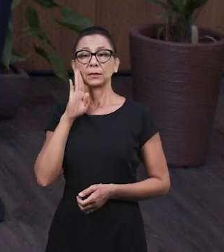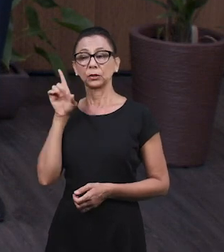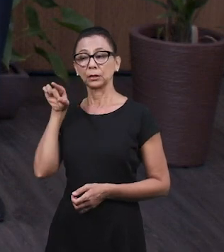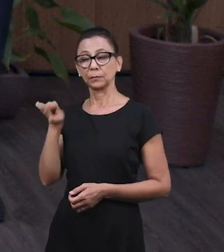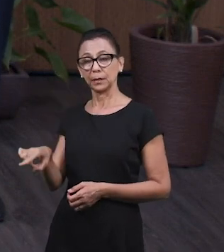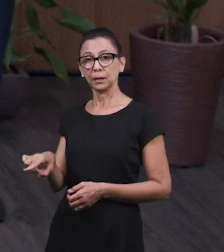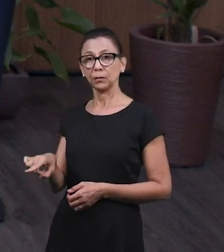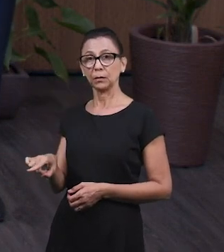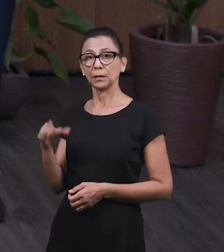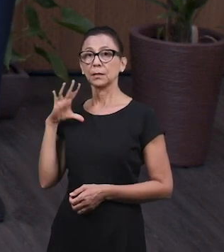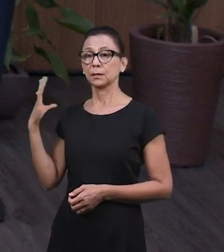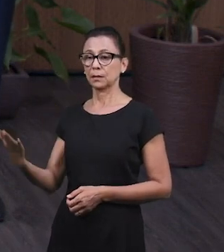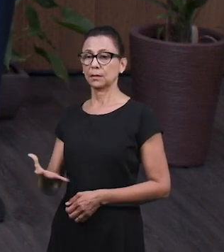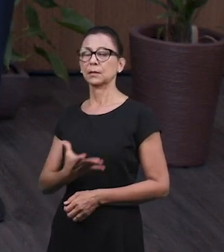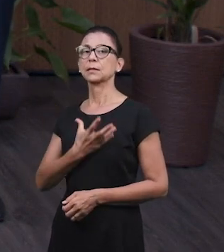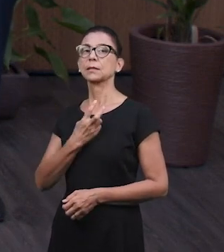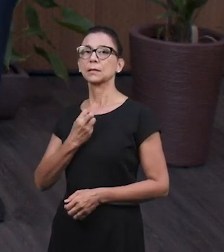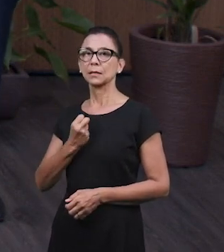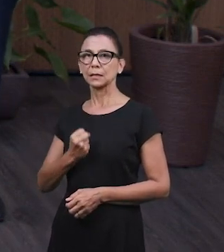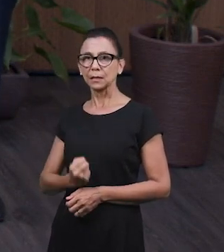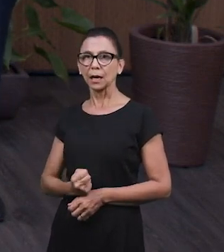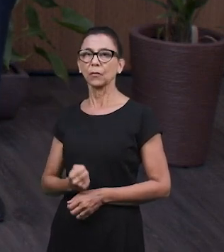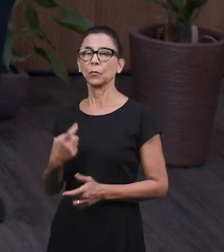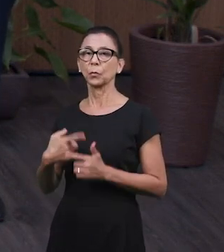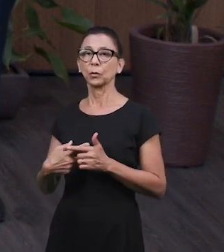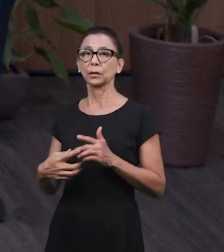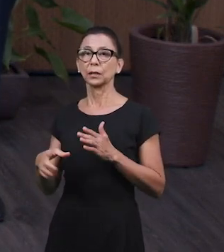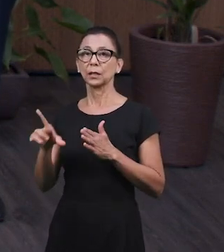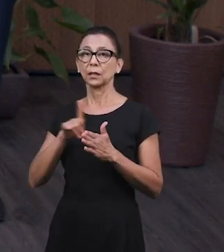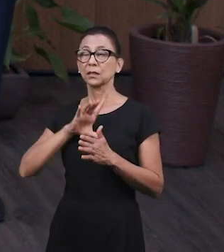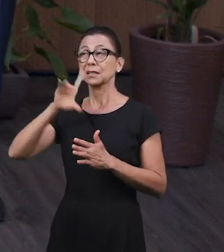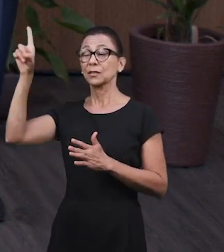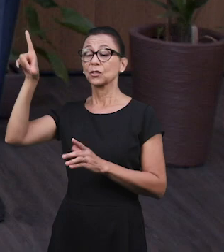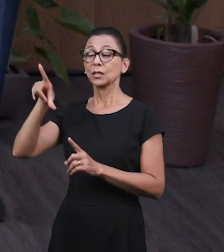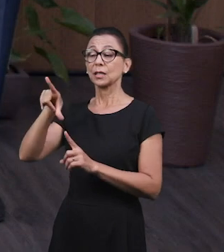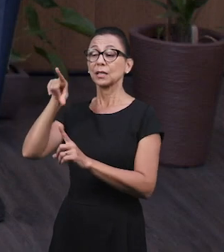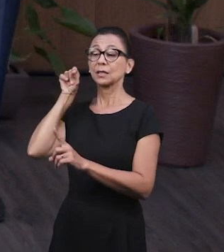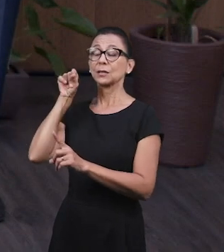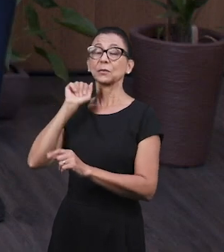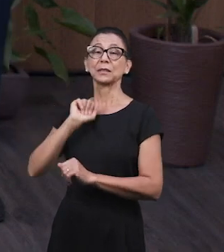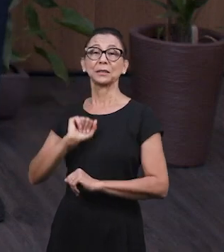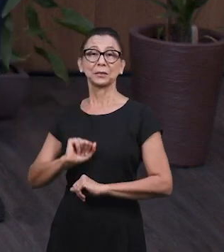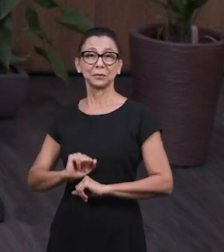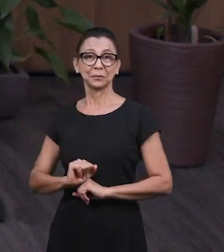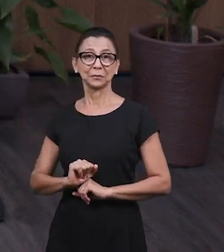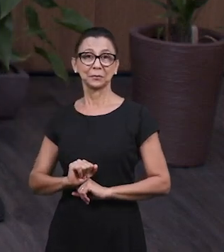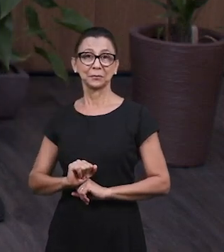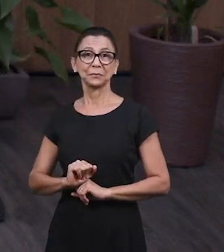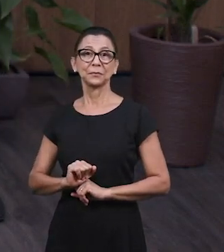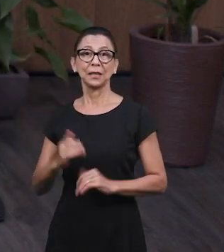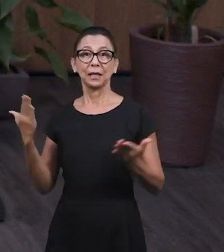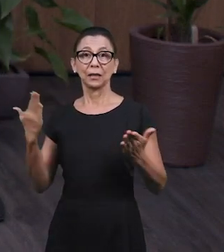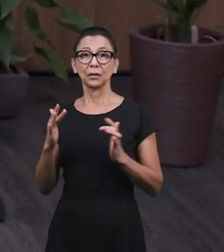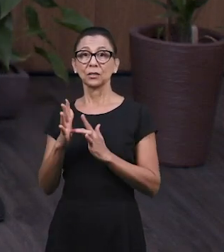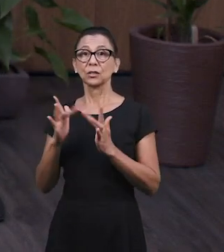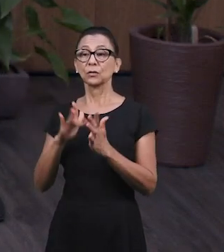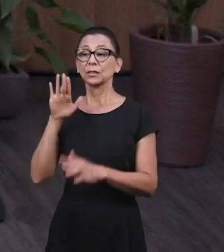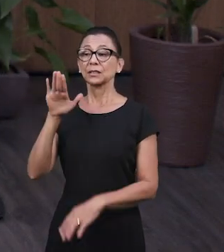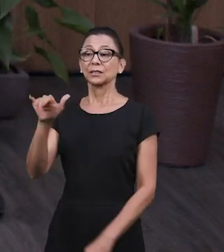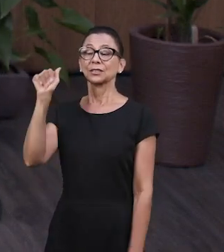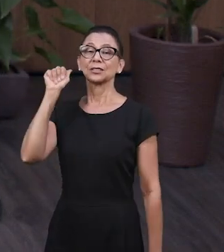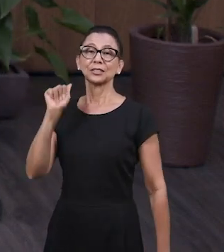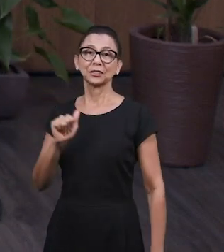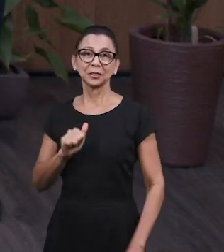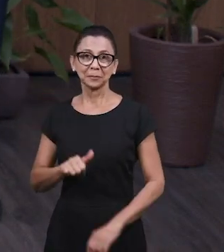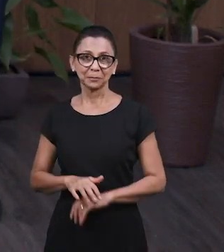En confirmant quoi? Confirmant l'élection de Dieu Père pour cet homme si nécessiteux. Il est vrai. Et